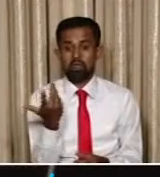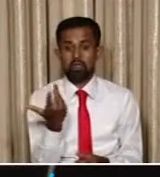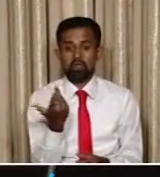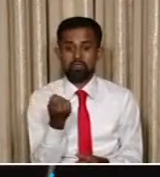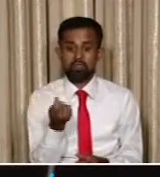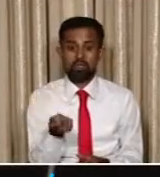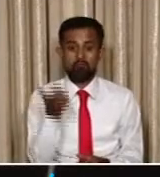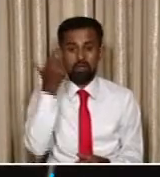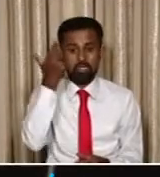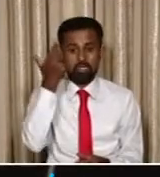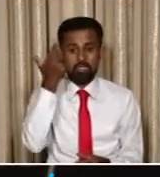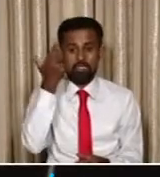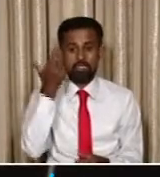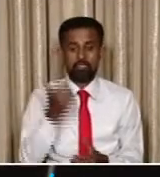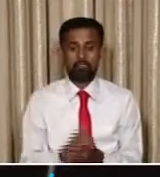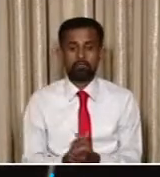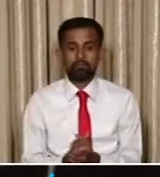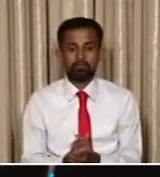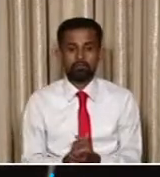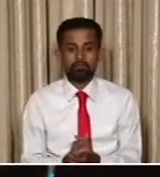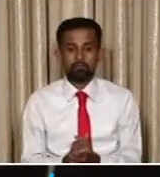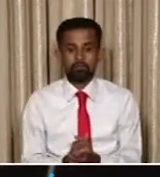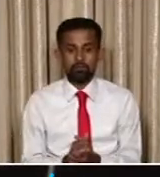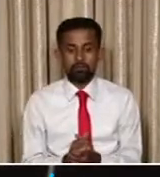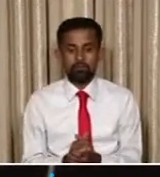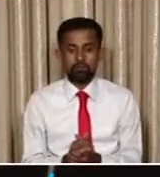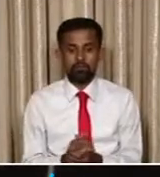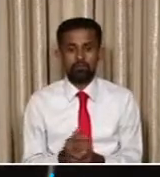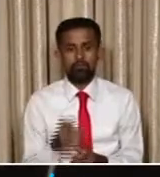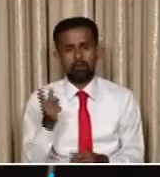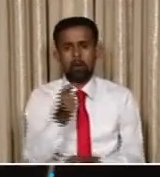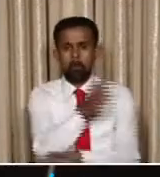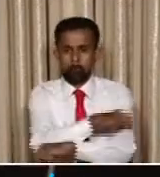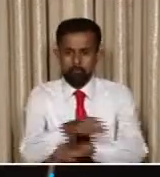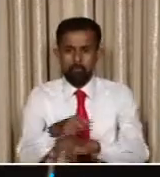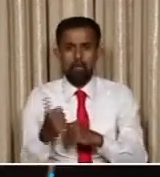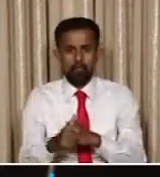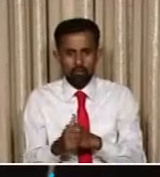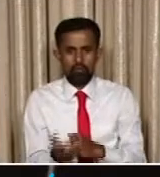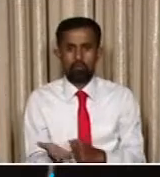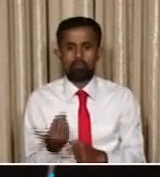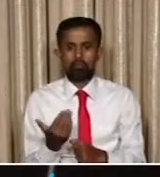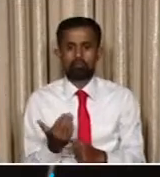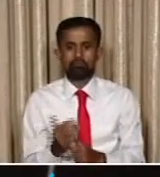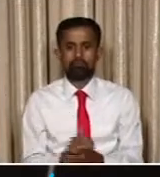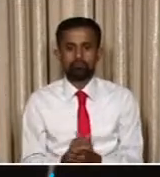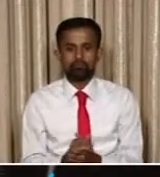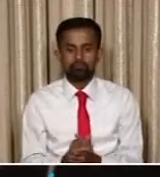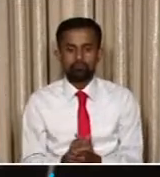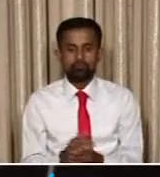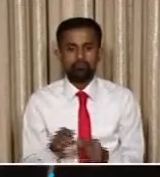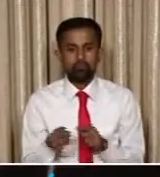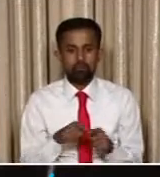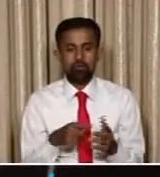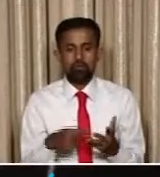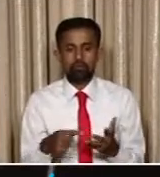වැඩි හින්දා ඉතින් මේකටත් යම් කිසි යම් මොකක් හරි පිළිවෙලක් හදන්න වෙනවා මේ වගේ දේවල්. එතකොට තමයි මේ රට